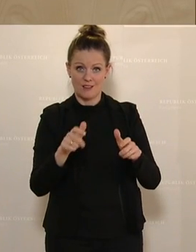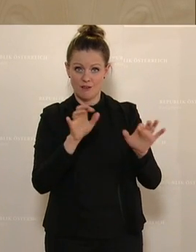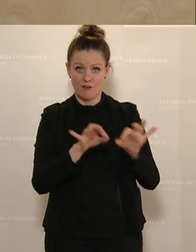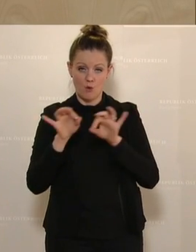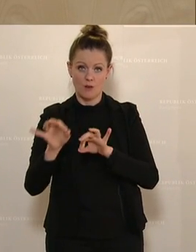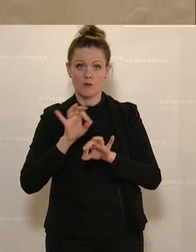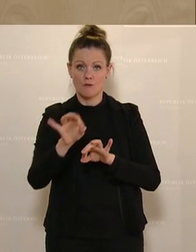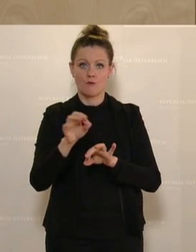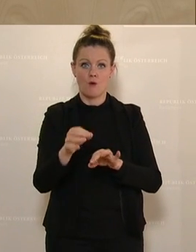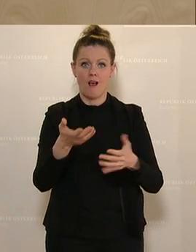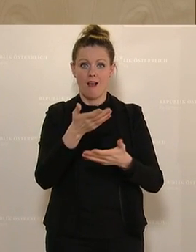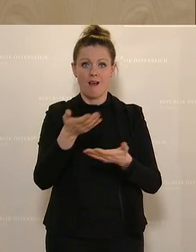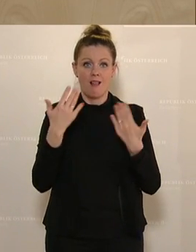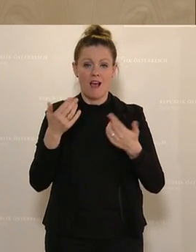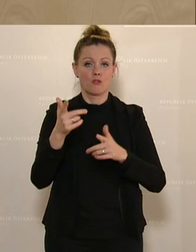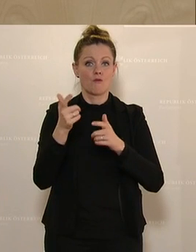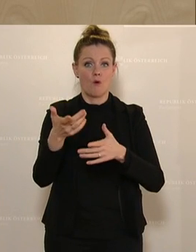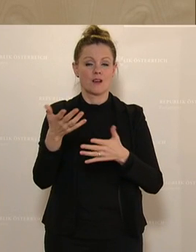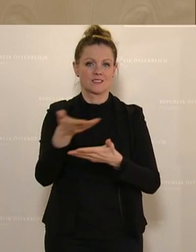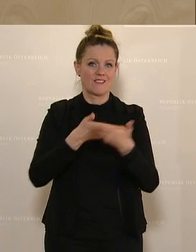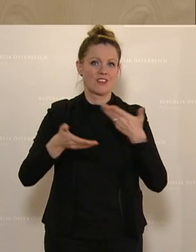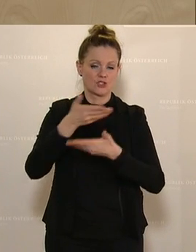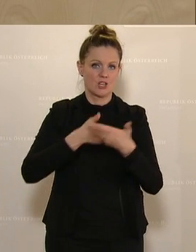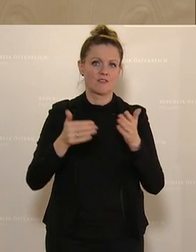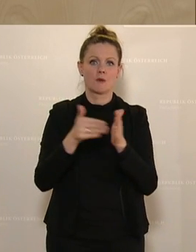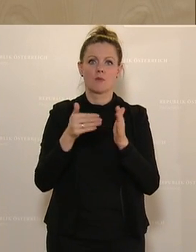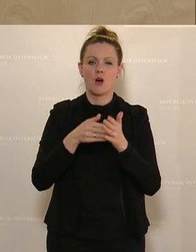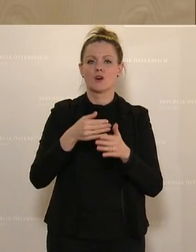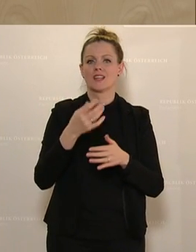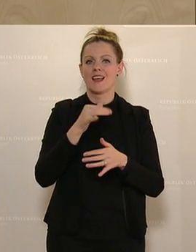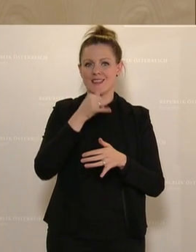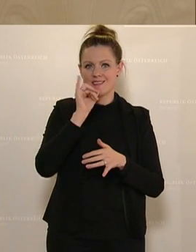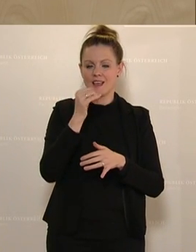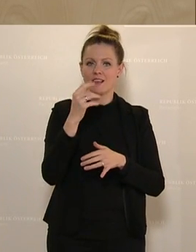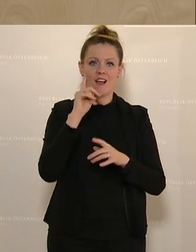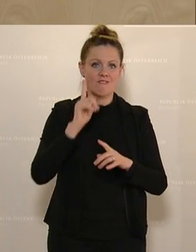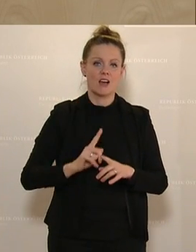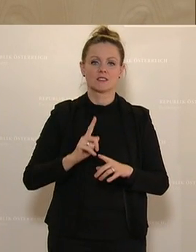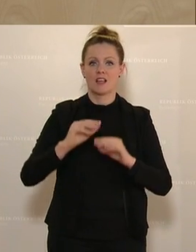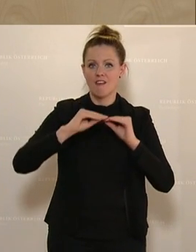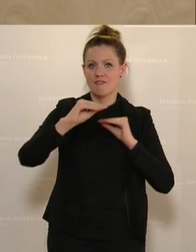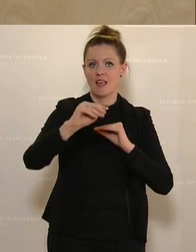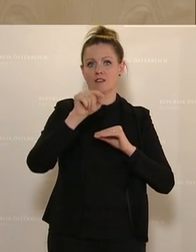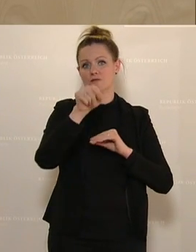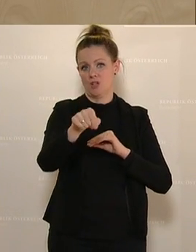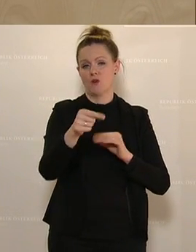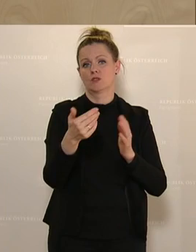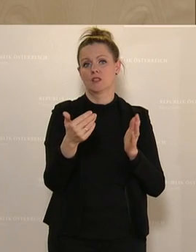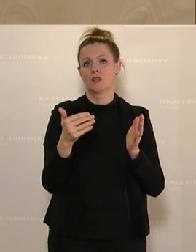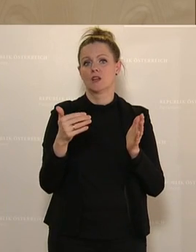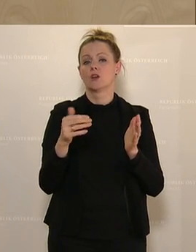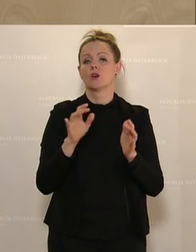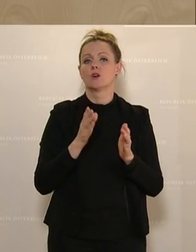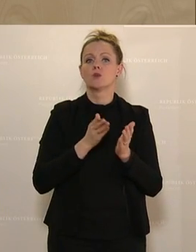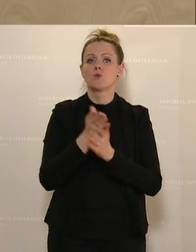Arbeitsstätteverordnung für die Land- und Forstwirtschaft die zur Verfügungstellung von Trinkwassern auf den Feldern bei auswärtigen Arbeitsstätten durch